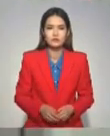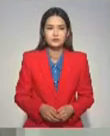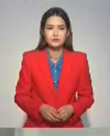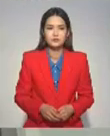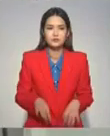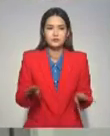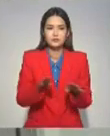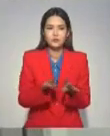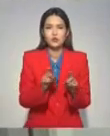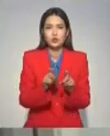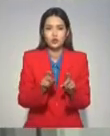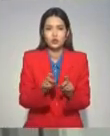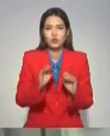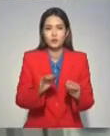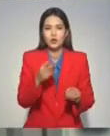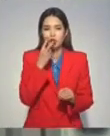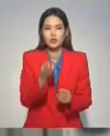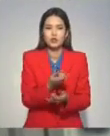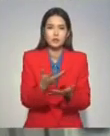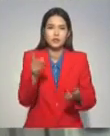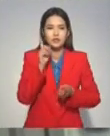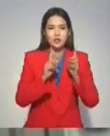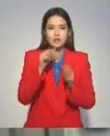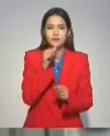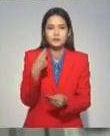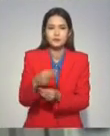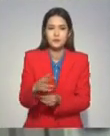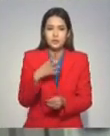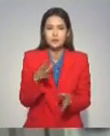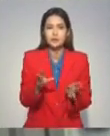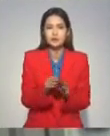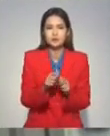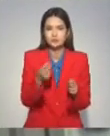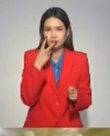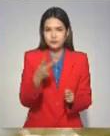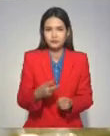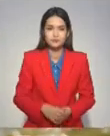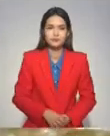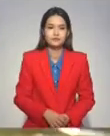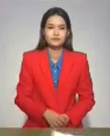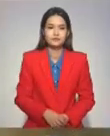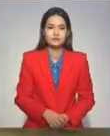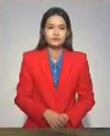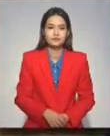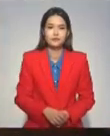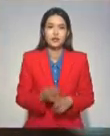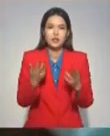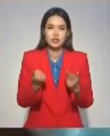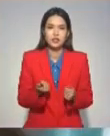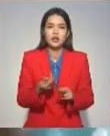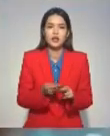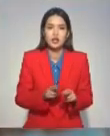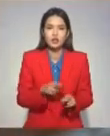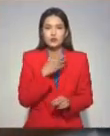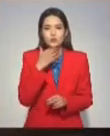Міне мен дүкеннен балалардың сүйіп жейтін бірнеше тәтті түрлерін сатып алдым, бірге ашып көрейік. Я, бұл өнімдерде түрлі